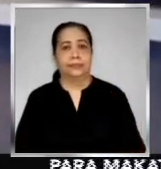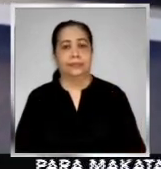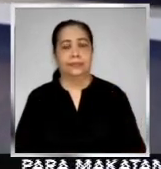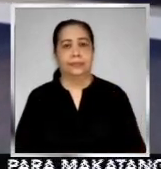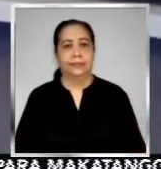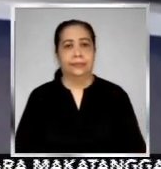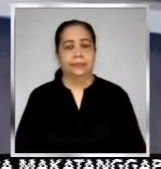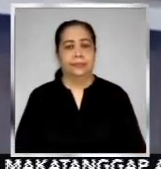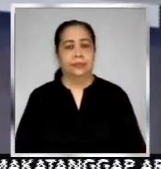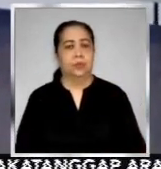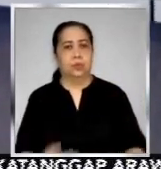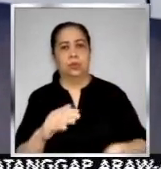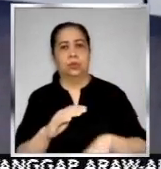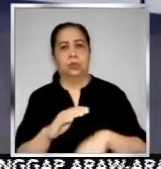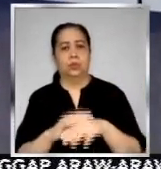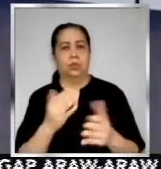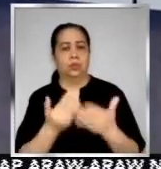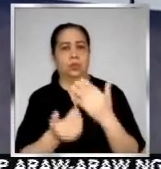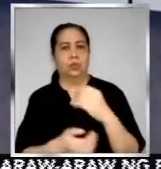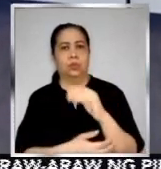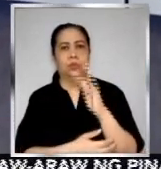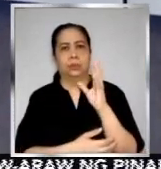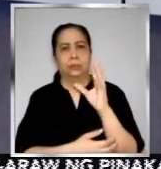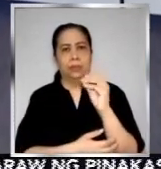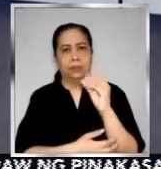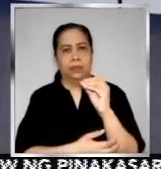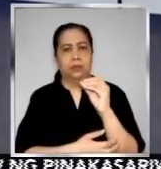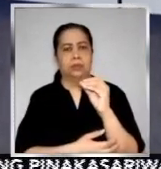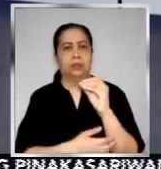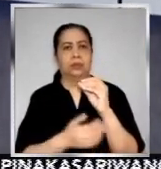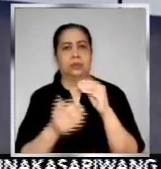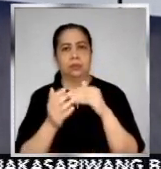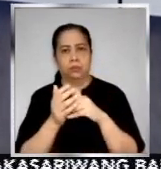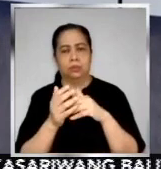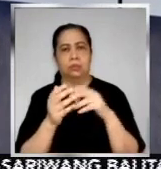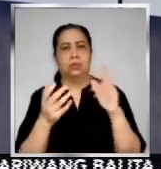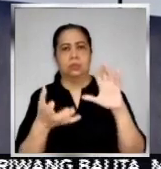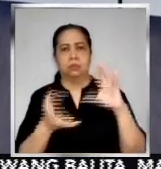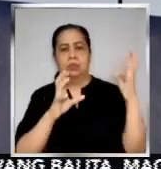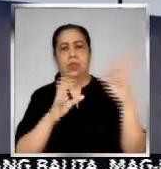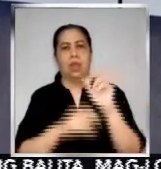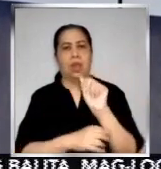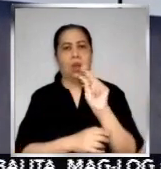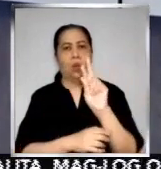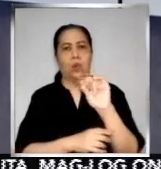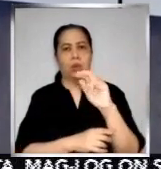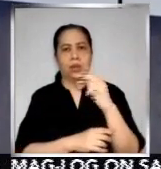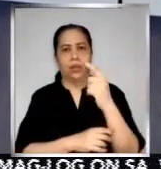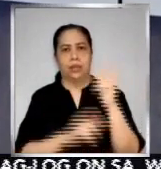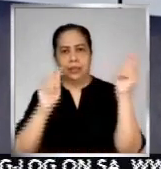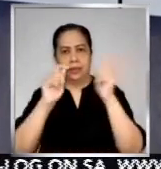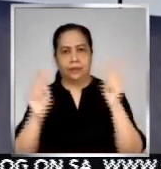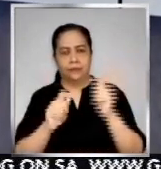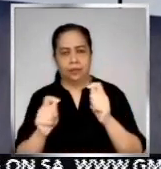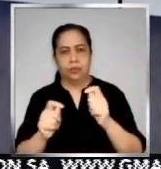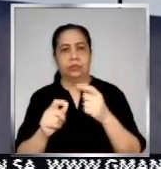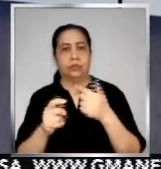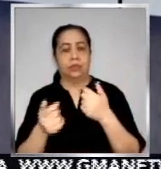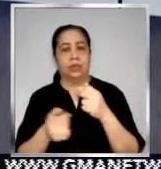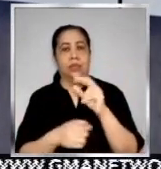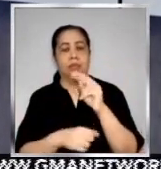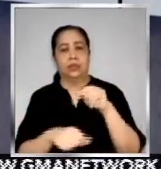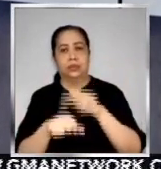Umabot na po sa halos 50,000 pamilya ang nasalanta ng bagyong Auring. Base po yan sa tala ng National Risk Disaster,